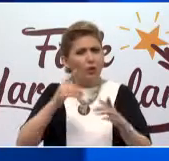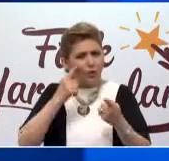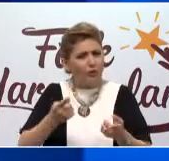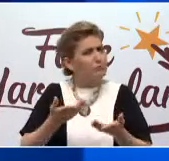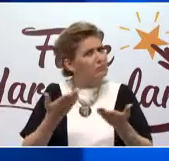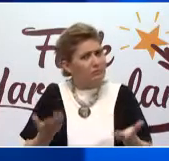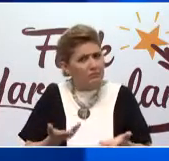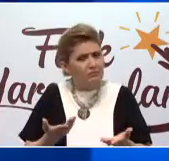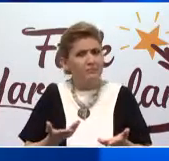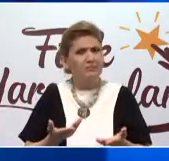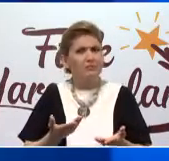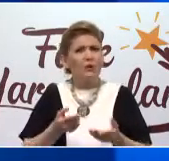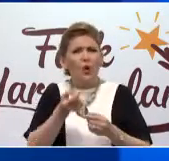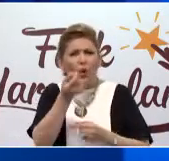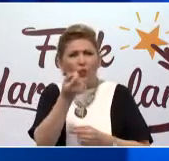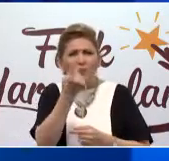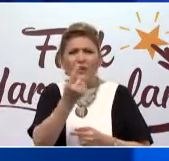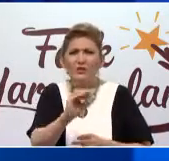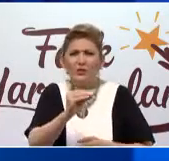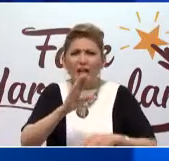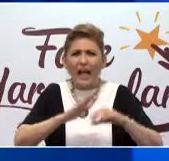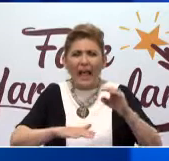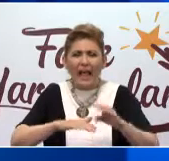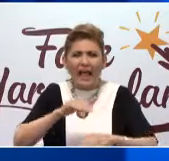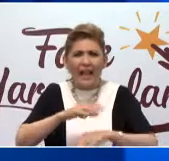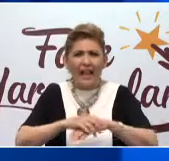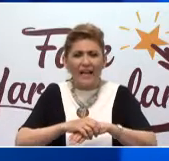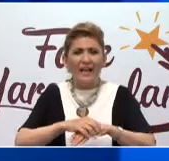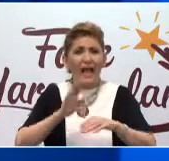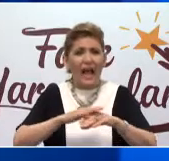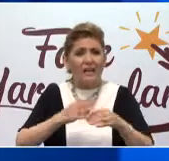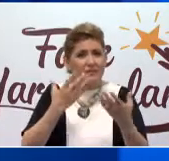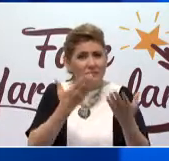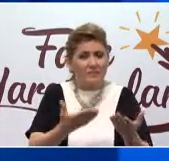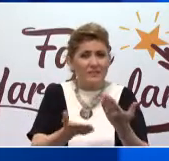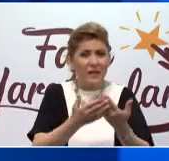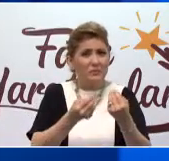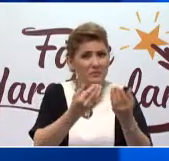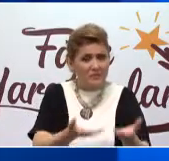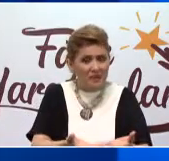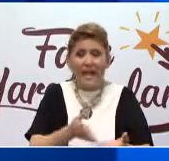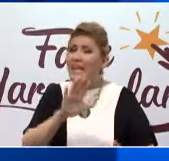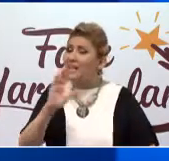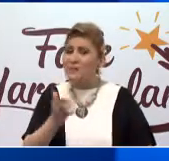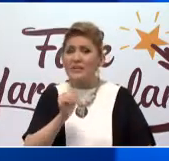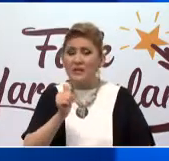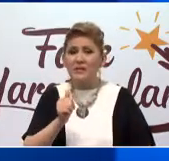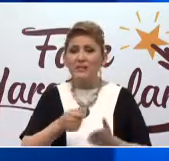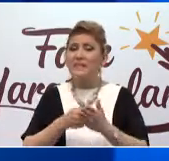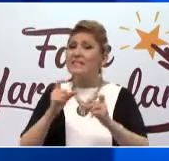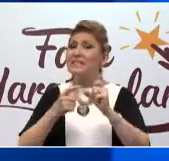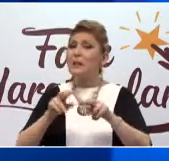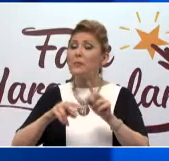kimi zaman küçük bir çocuğun ellerine sahip olmasını sağlayabiliyorsunuz. Kimi zaman da Sema Demir